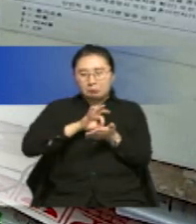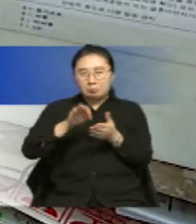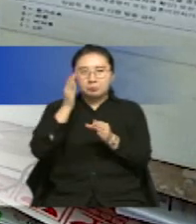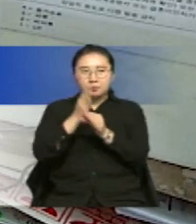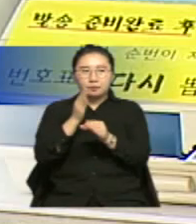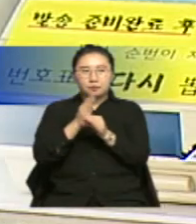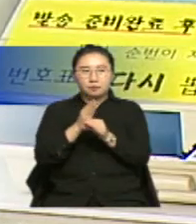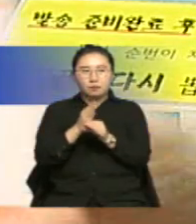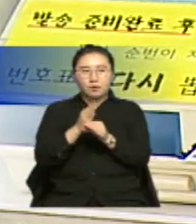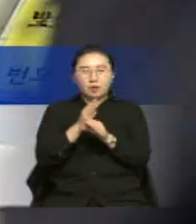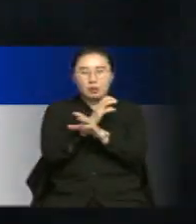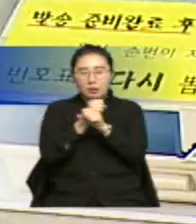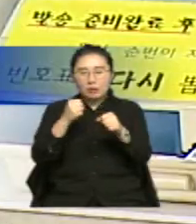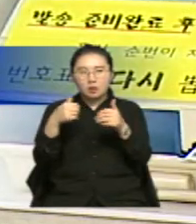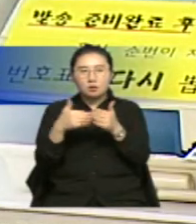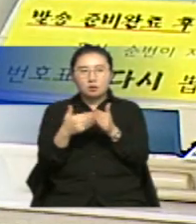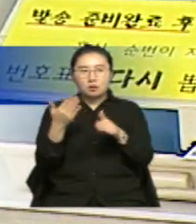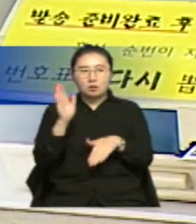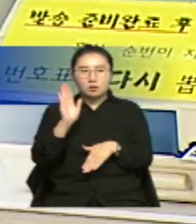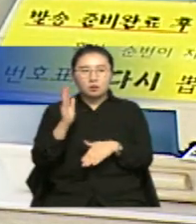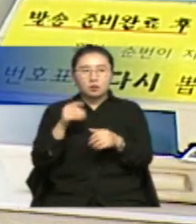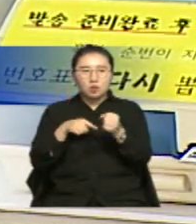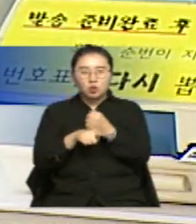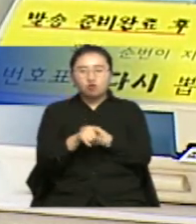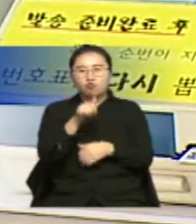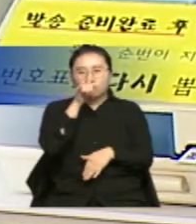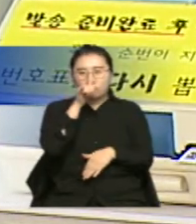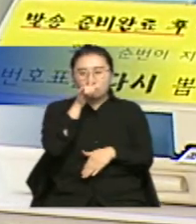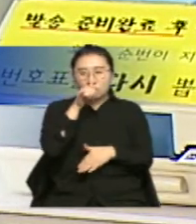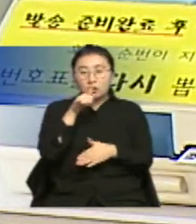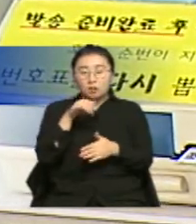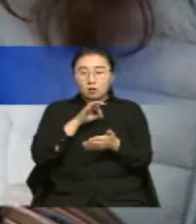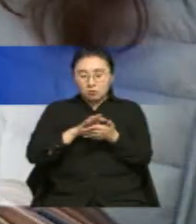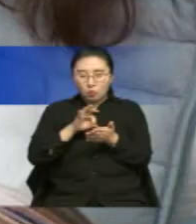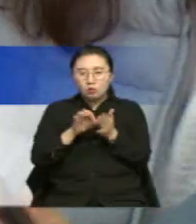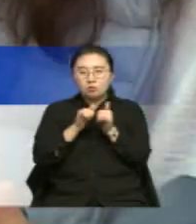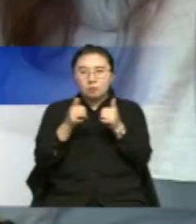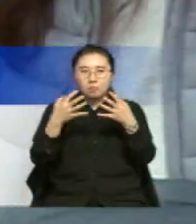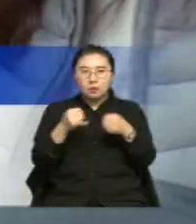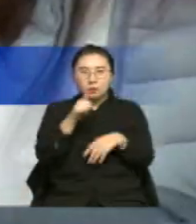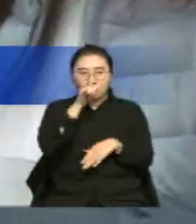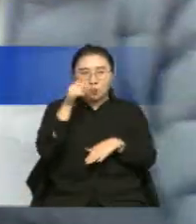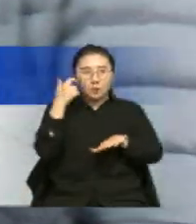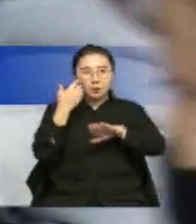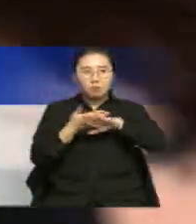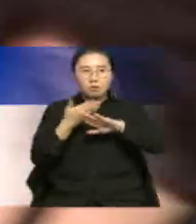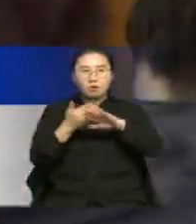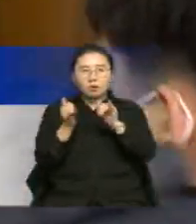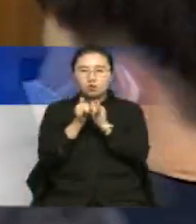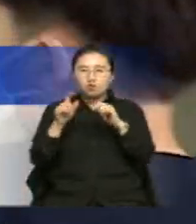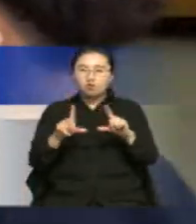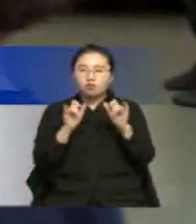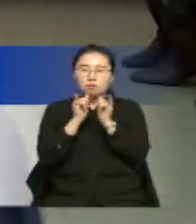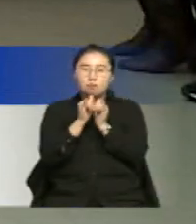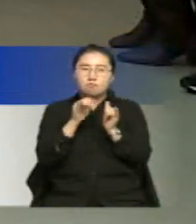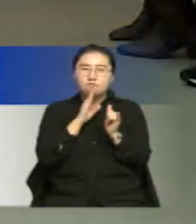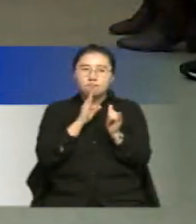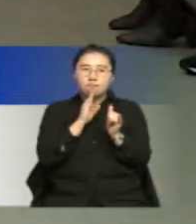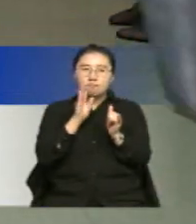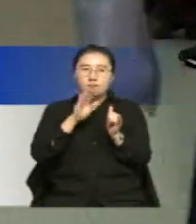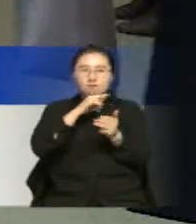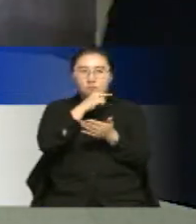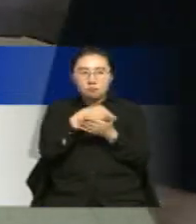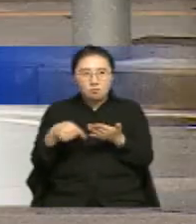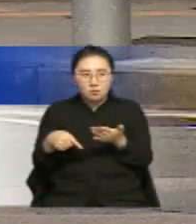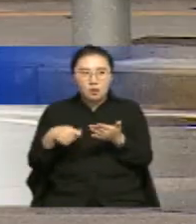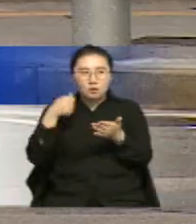내고서는 계약 만료도 됐고 그런 이유죠. 망원동 이용률도 좋고 뭐 네. 반대 주민이 많은데 우편소지 적자로 인해서